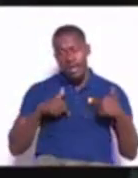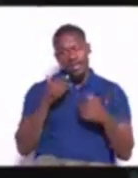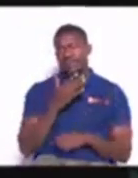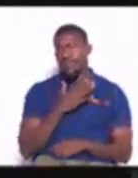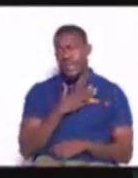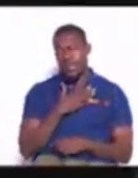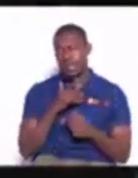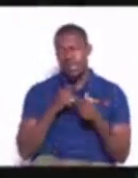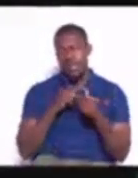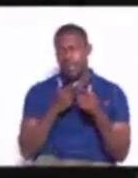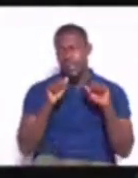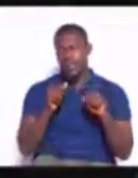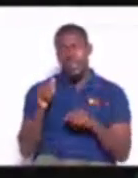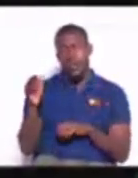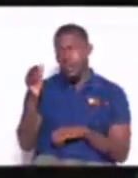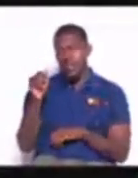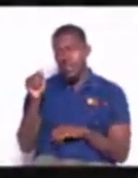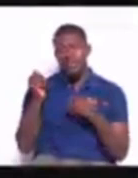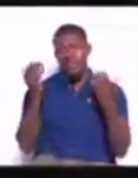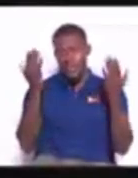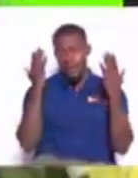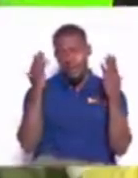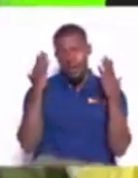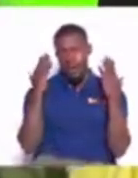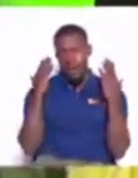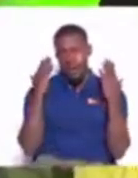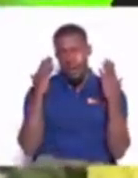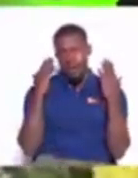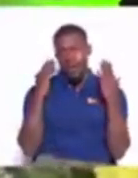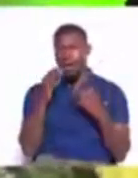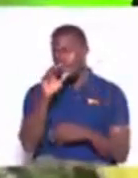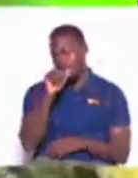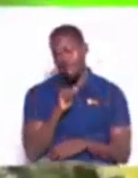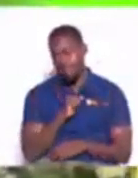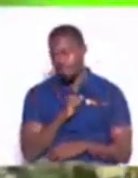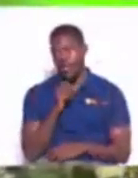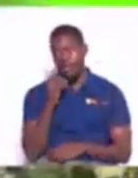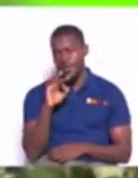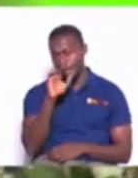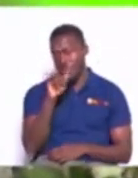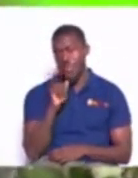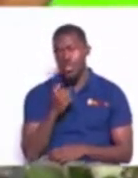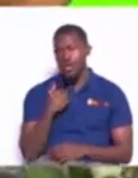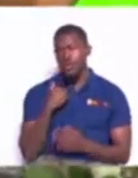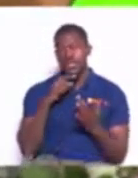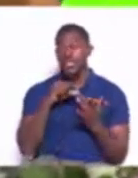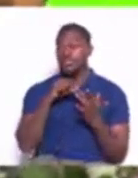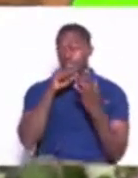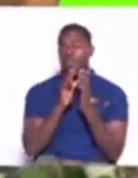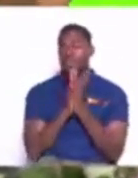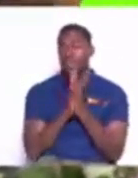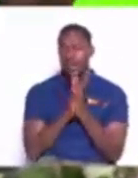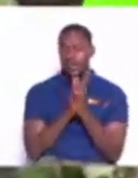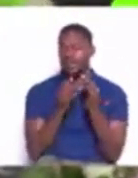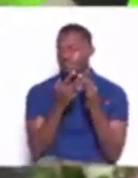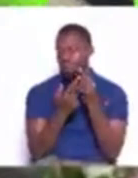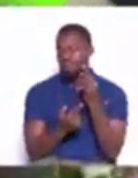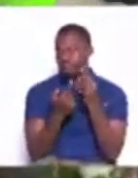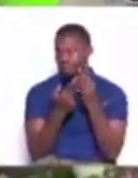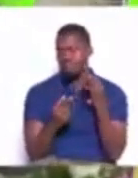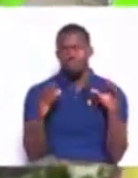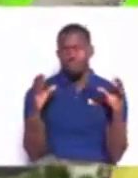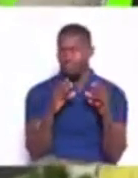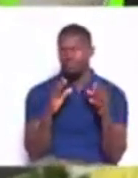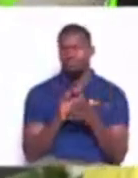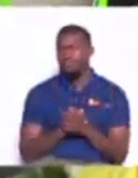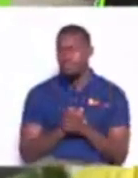niweze kushikilia mpaka mwisho. Tembea hapa mbele, kuna maombi maalum kwa ajili ya makundi haya matatu. Kuna jambo ambalo